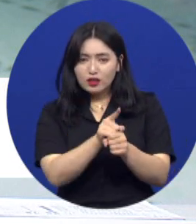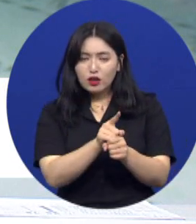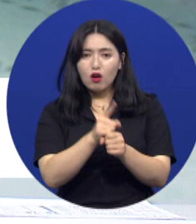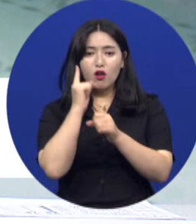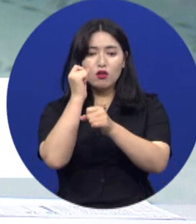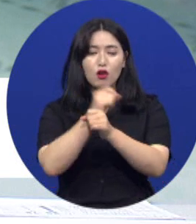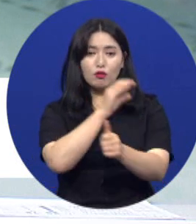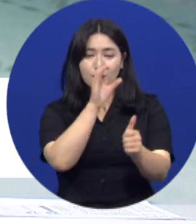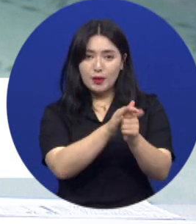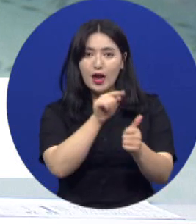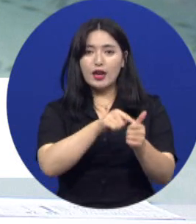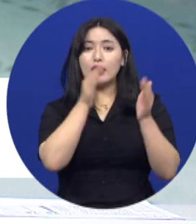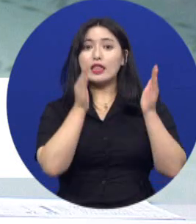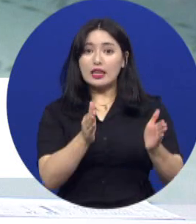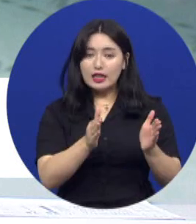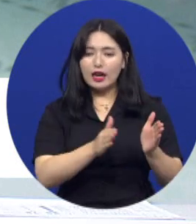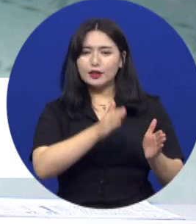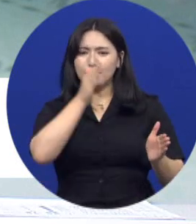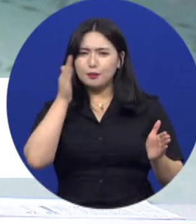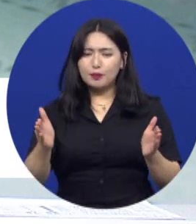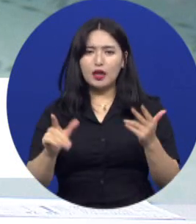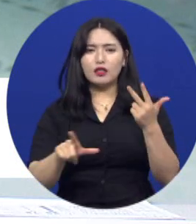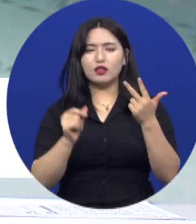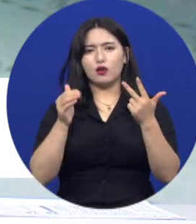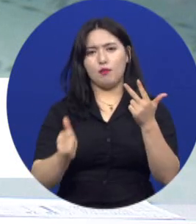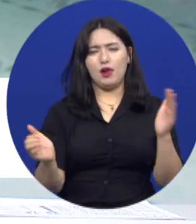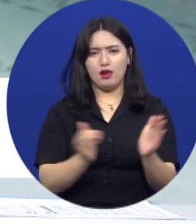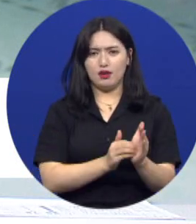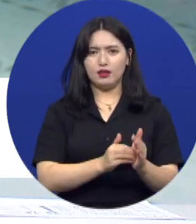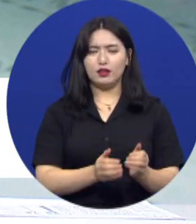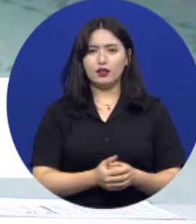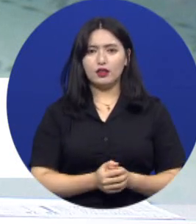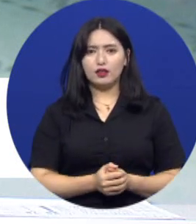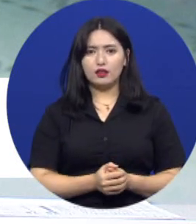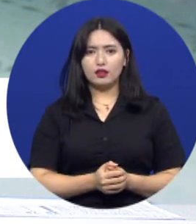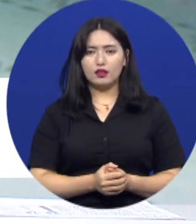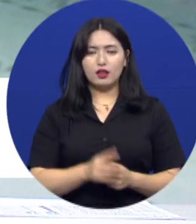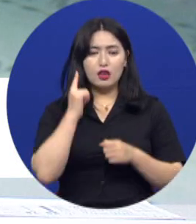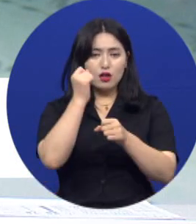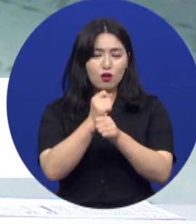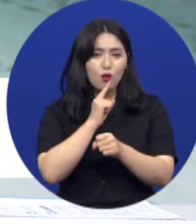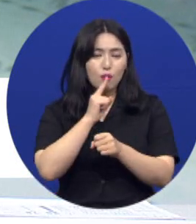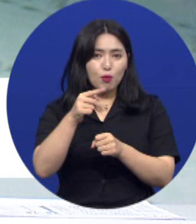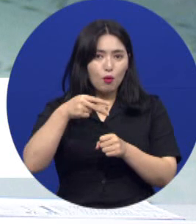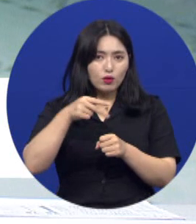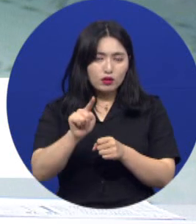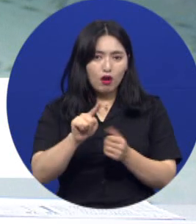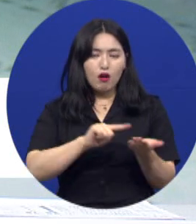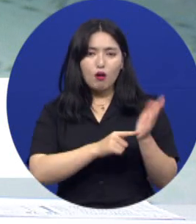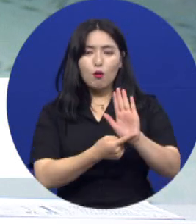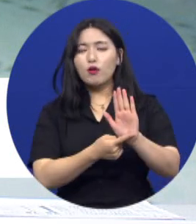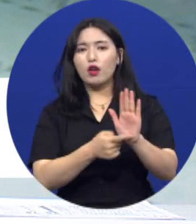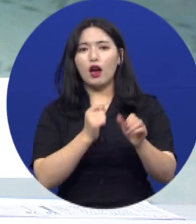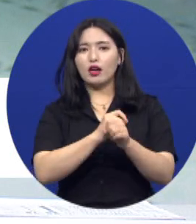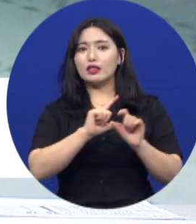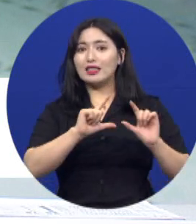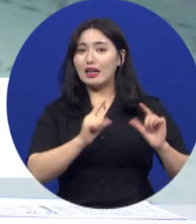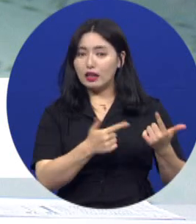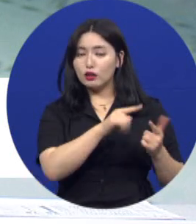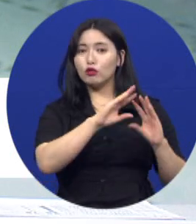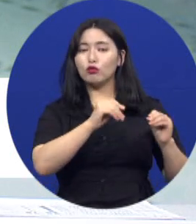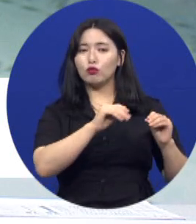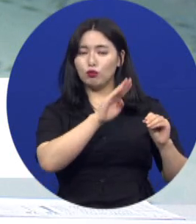영역 기간을 이달 말로 연장한 것으로 확인됐습니다. 용역 보고서를 공개하지 않고 있는